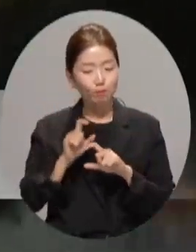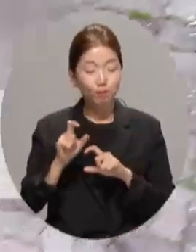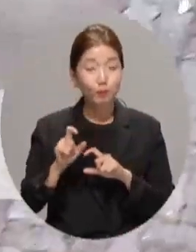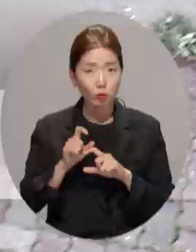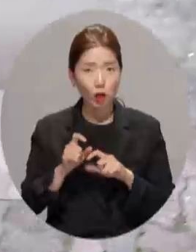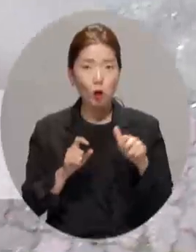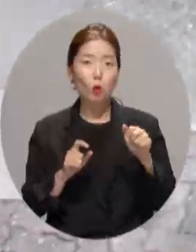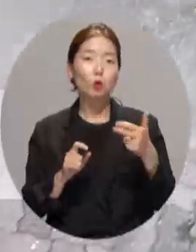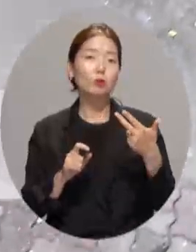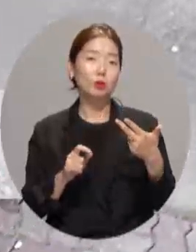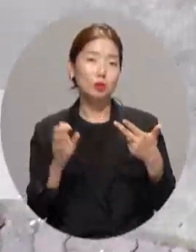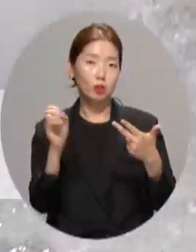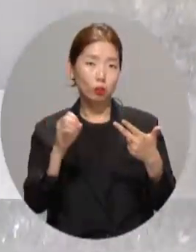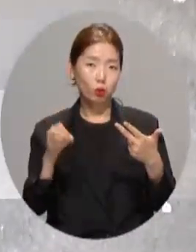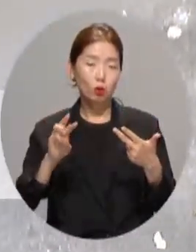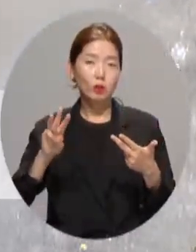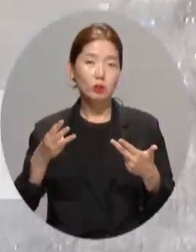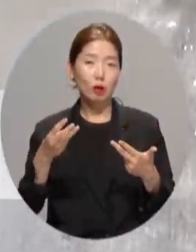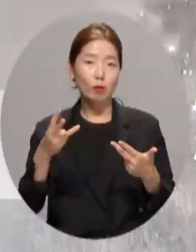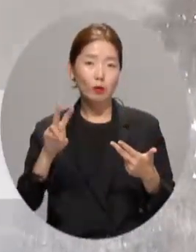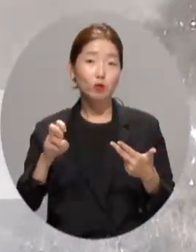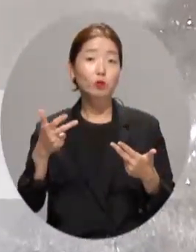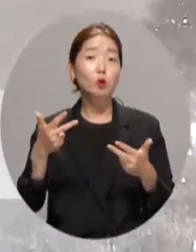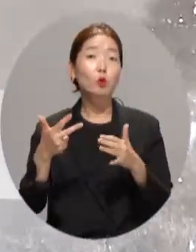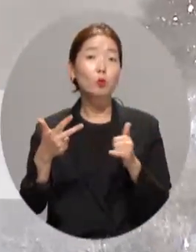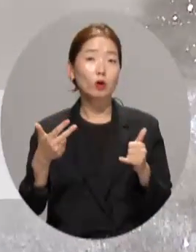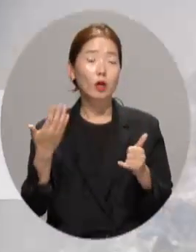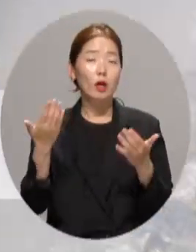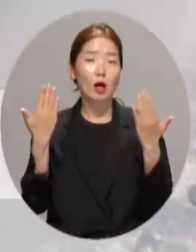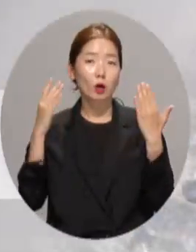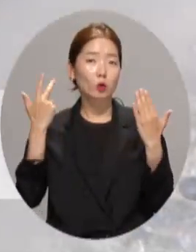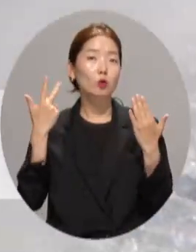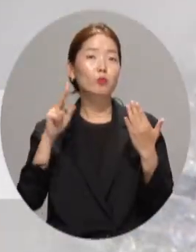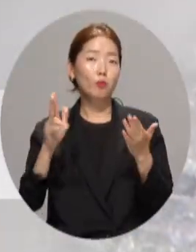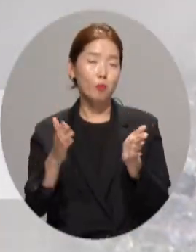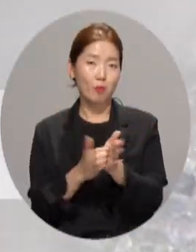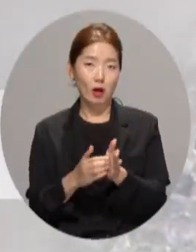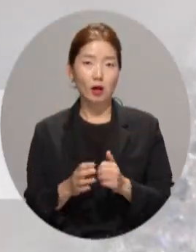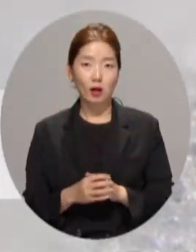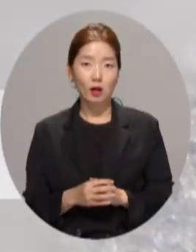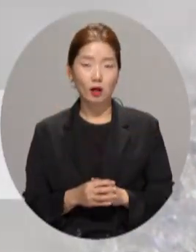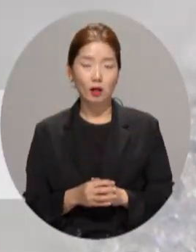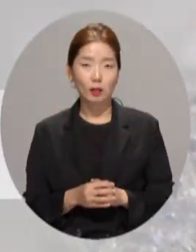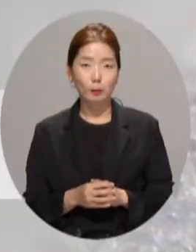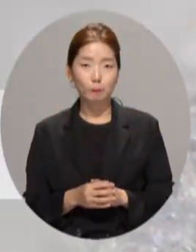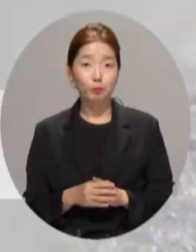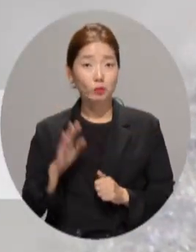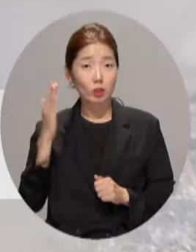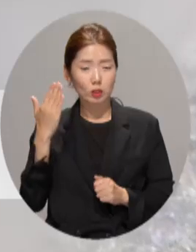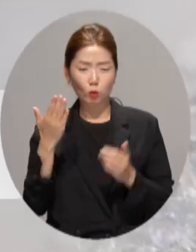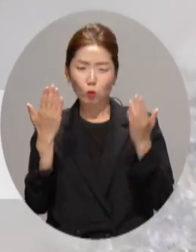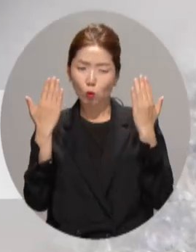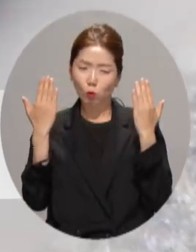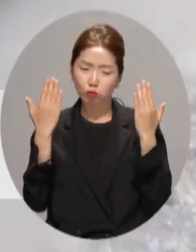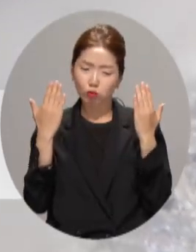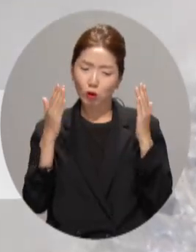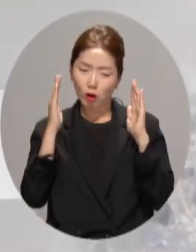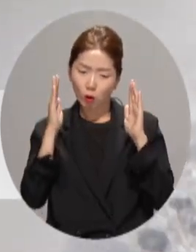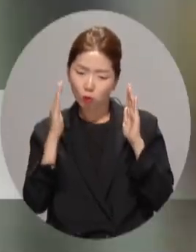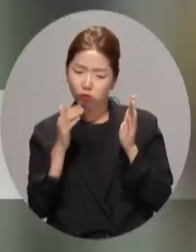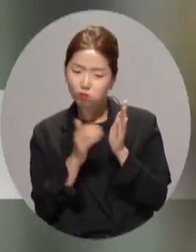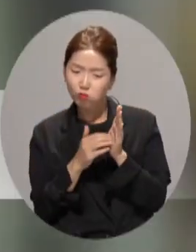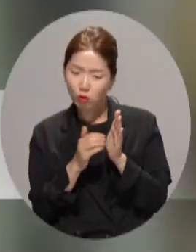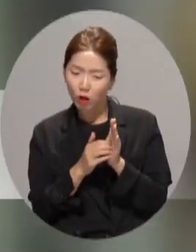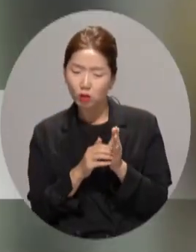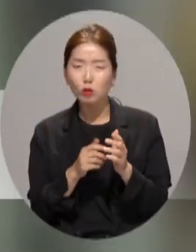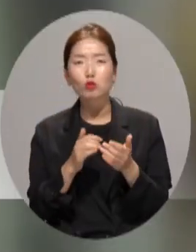가운데 57%인 327명이 학교에 돌아왔습니다. 교육청은 최근 학업을 그만두는 학교 밖